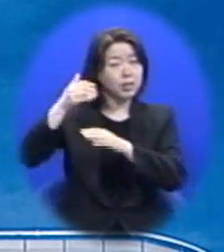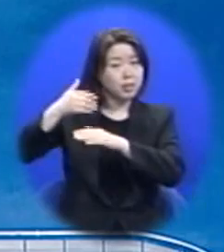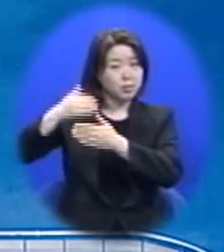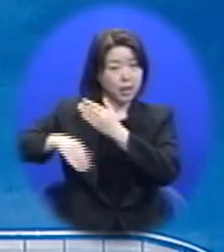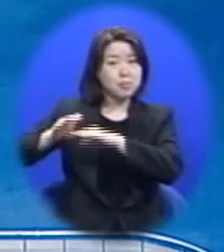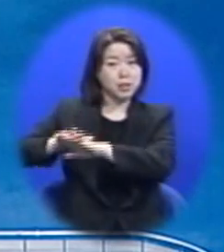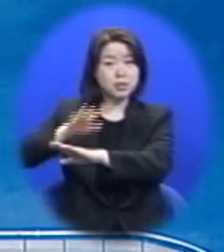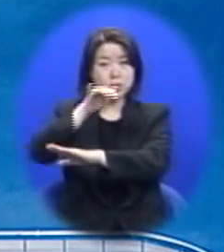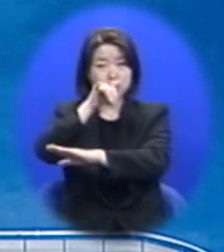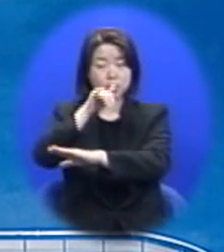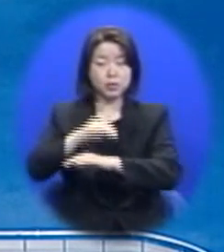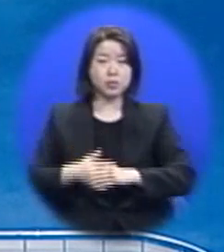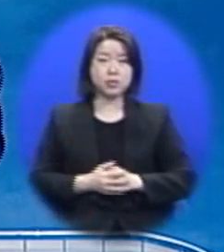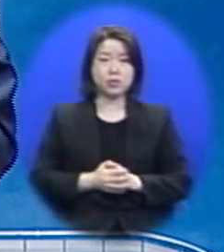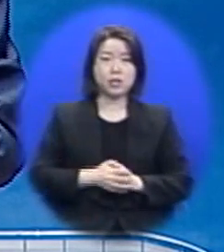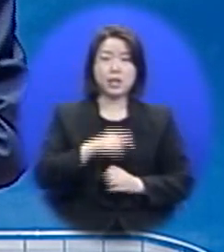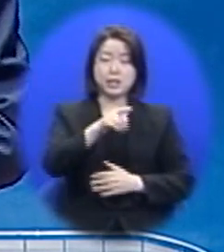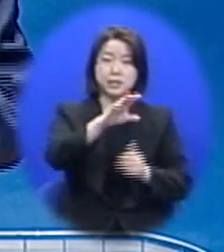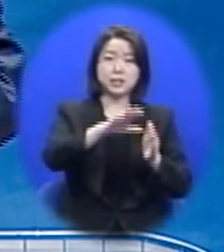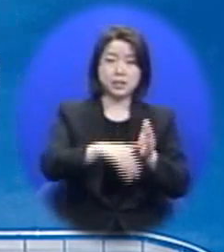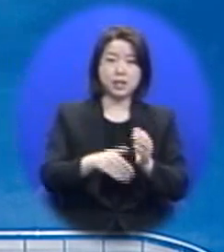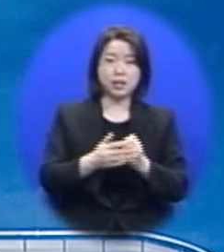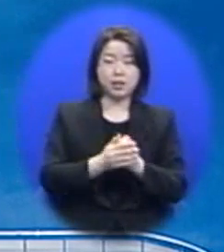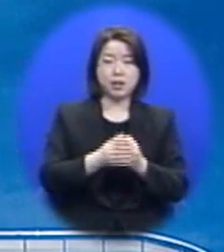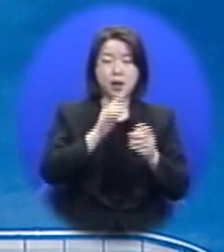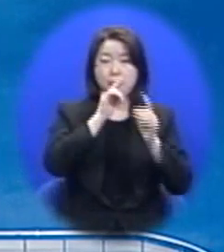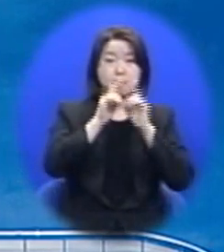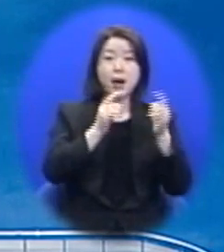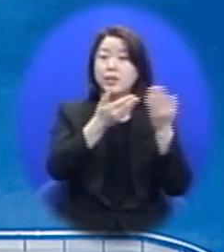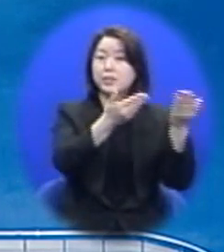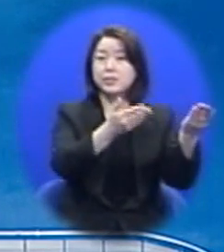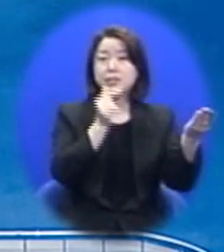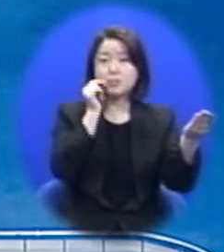남아있어요. 그때 말은 못했어요.